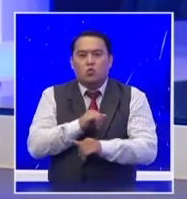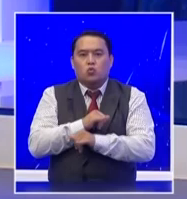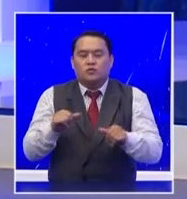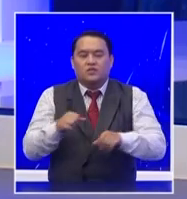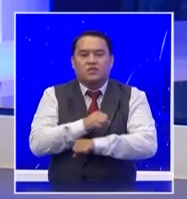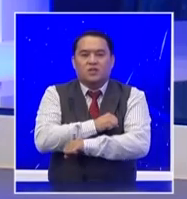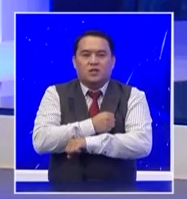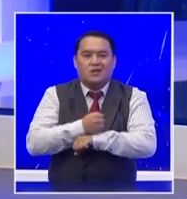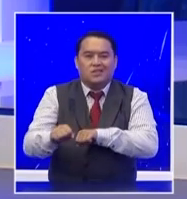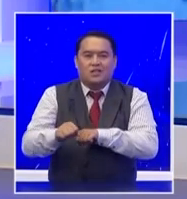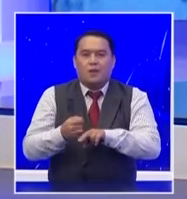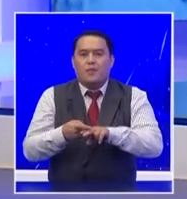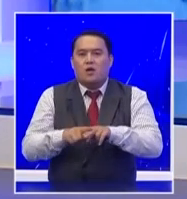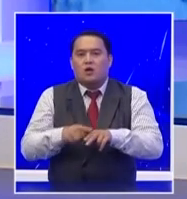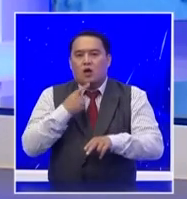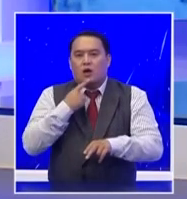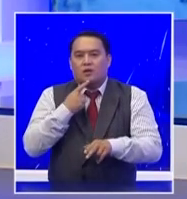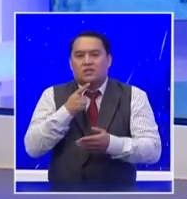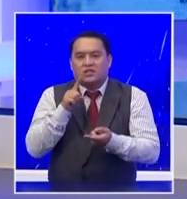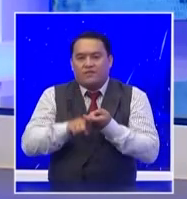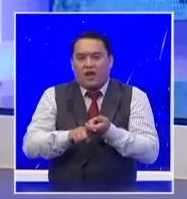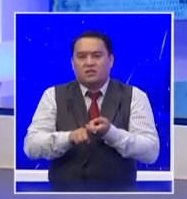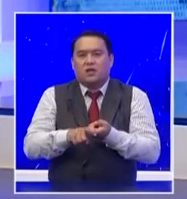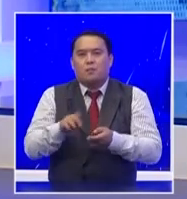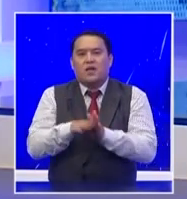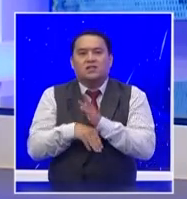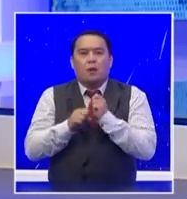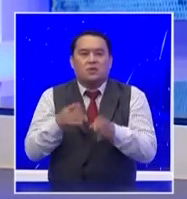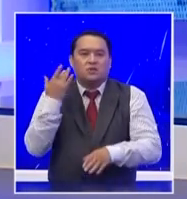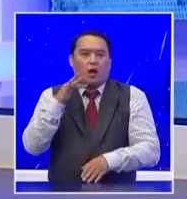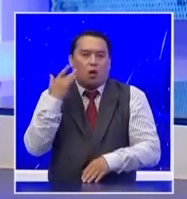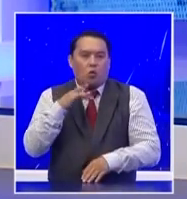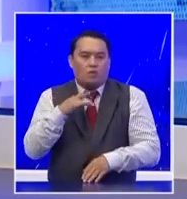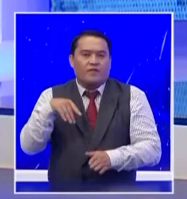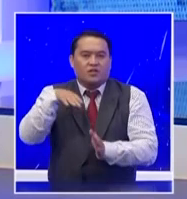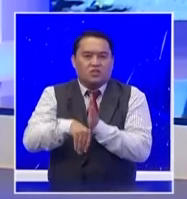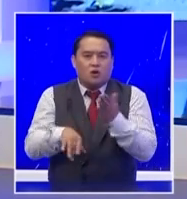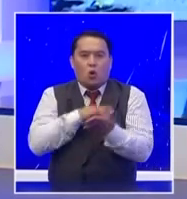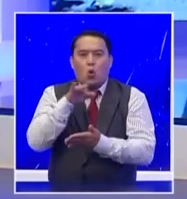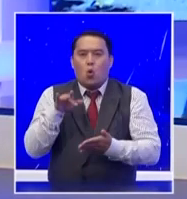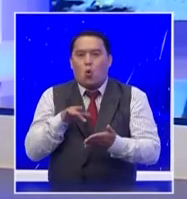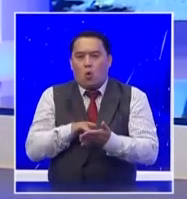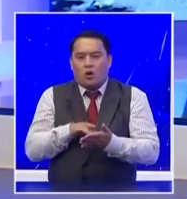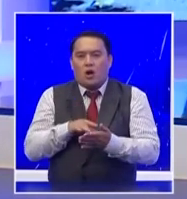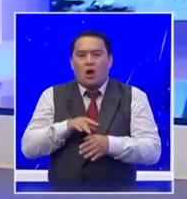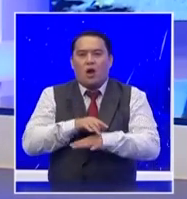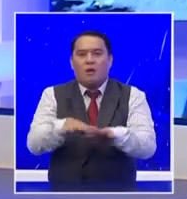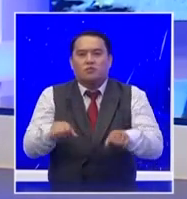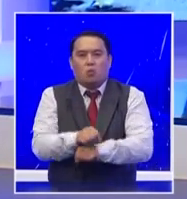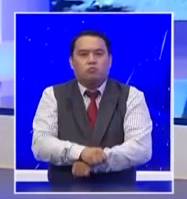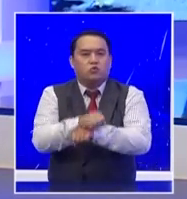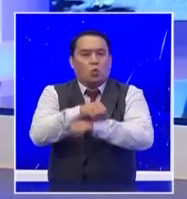насилия. Подразделения, подчиненные напрямую Министерству внутренней безопасности США, уже вошли в город Портленд, охваченный протестами